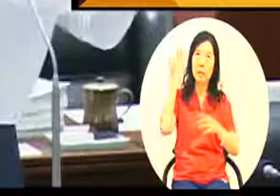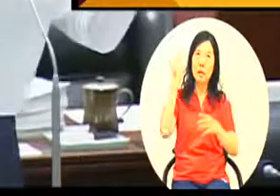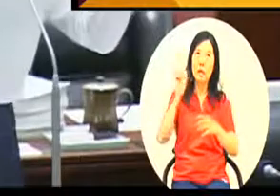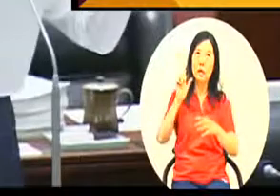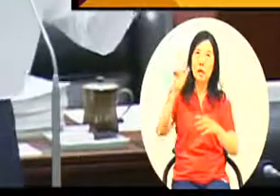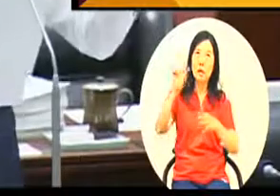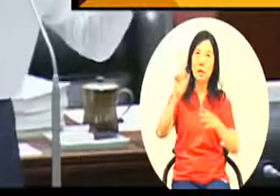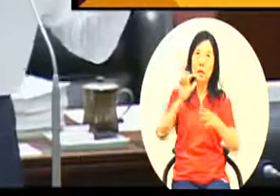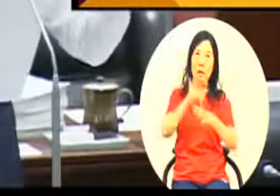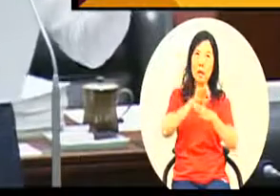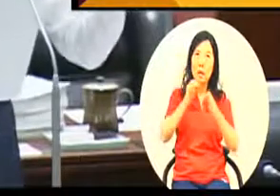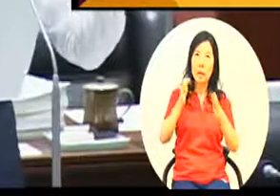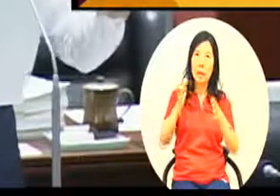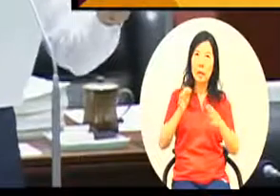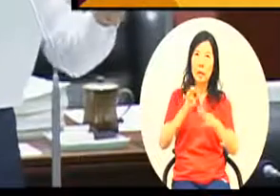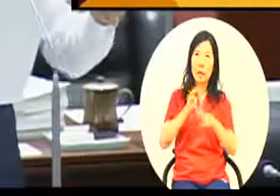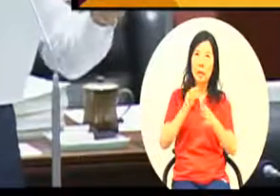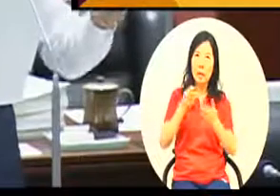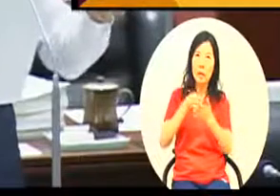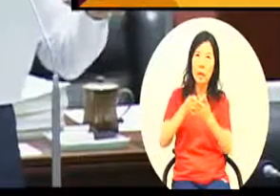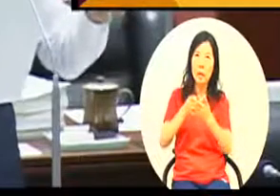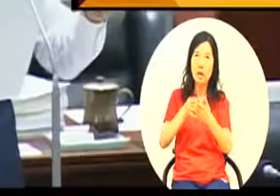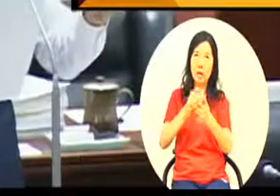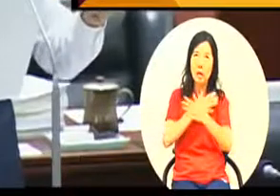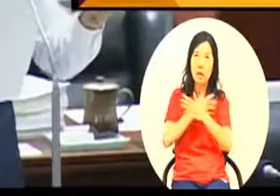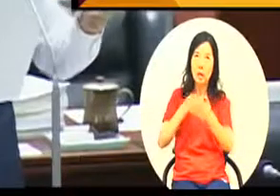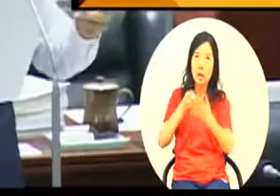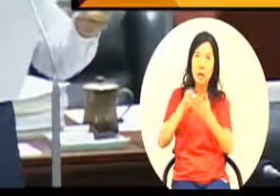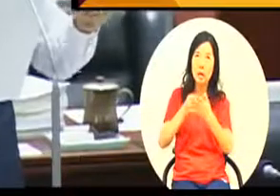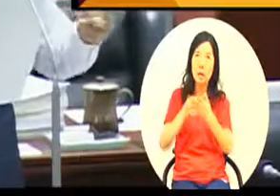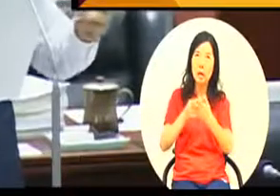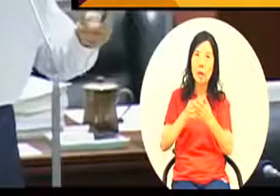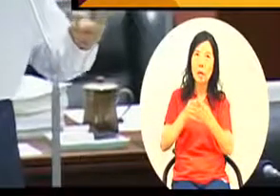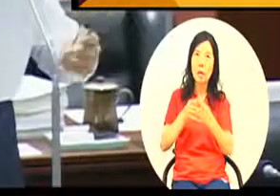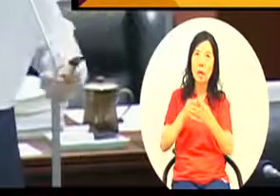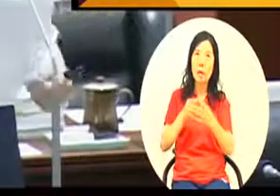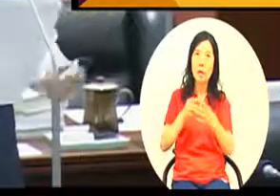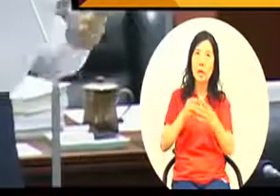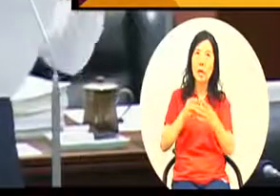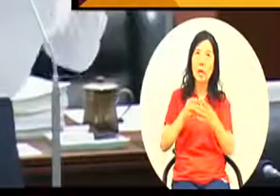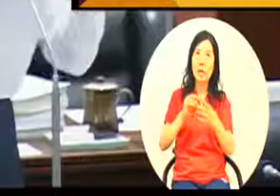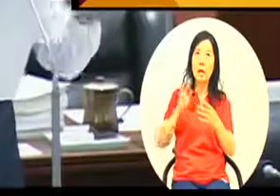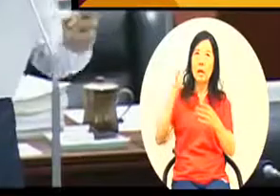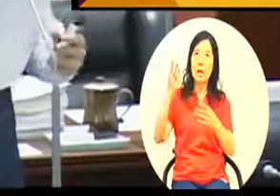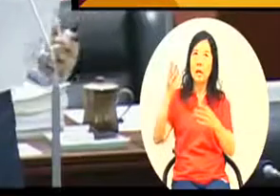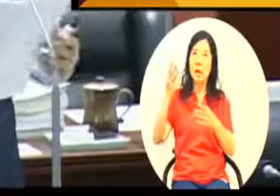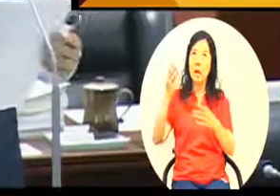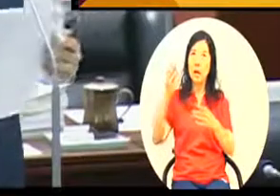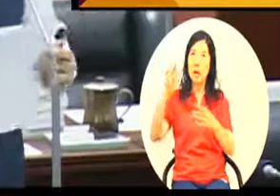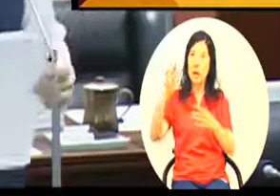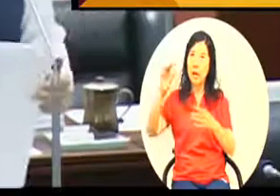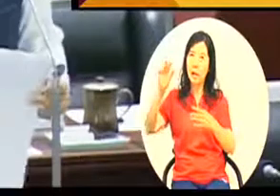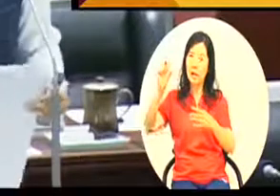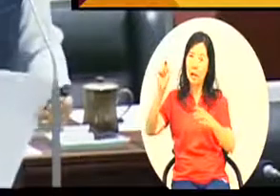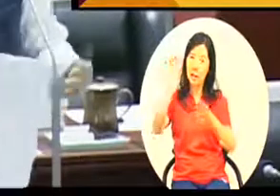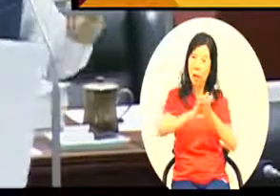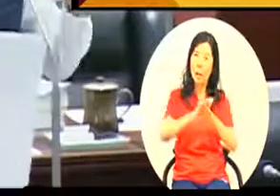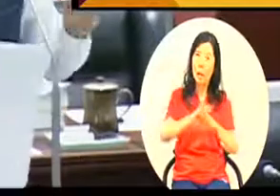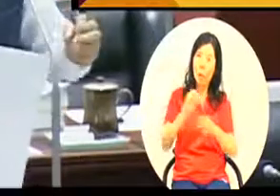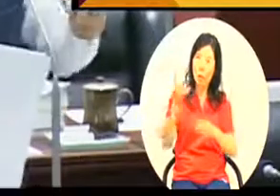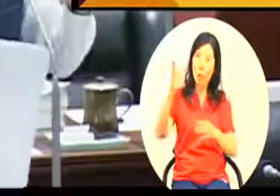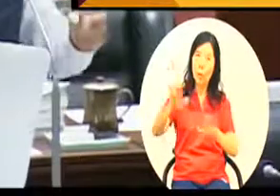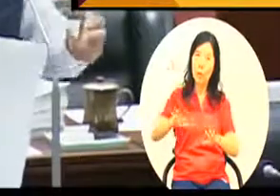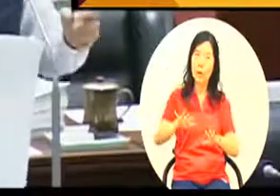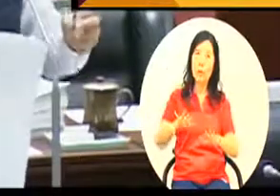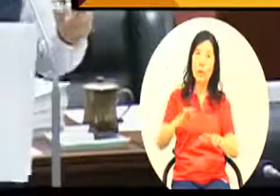呢，部分比较热门幼儿园报名人数约为实际招生人数的8到10倍。这个8到10倍不是我随便讲的，这